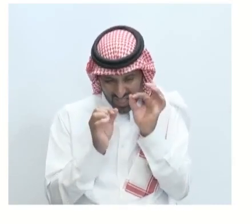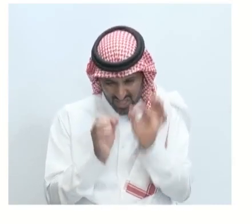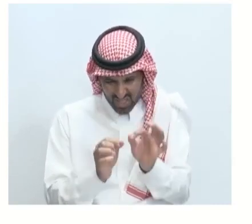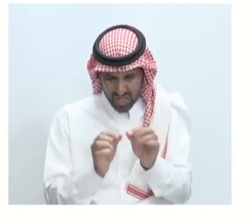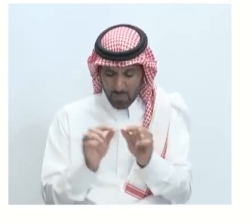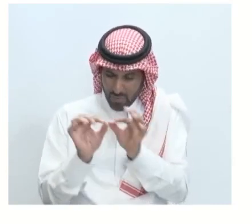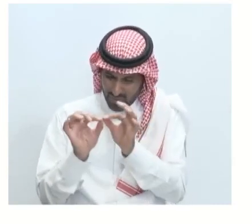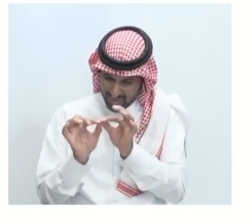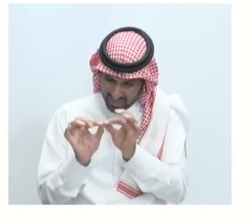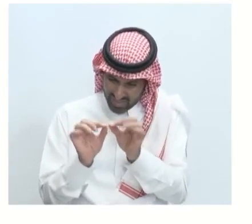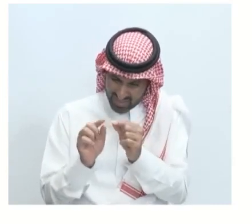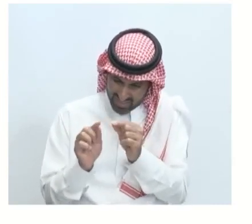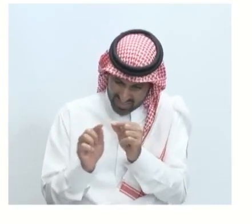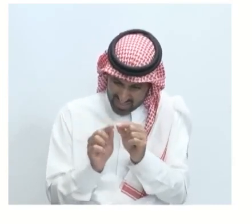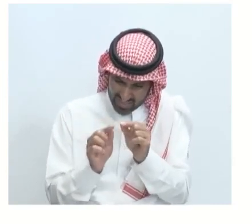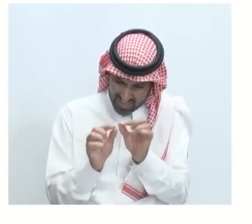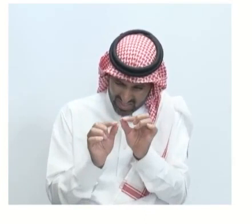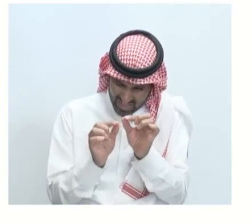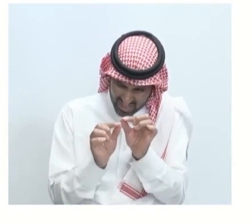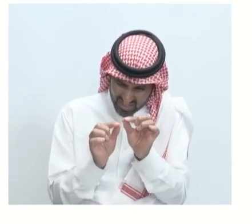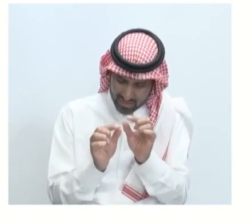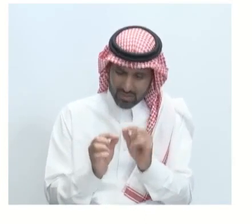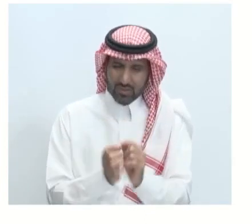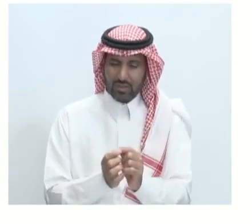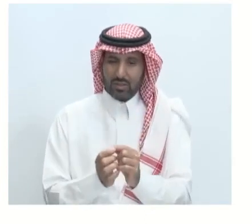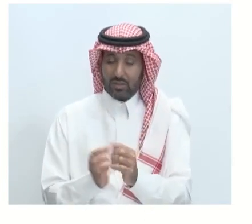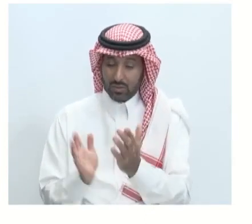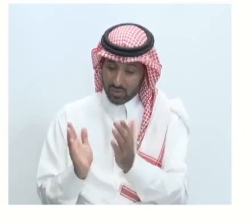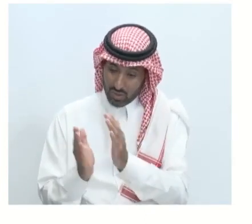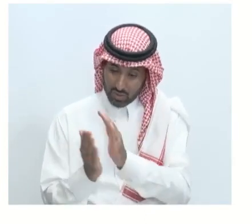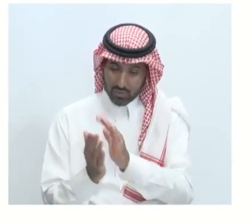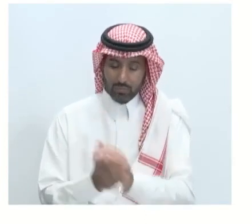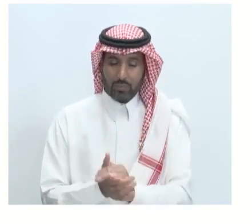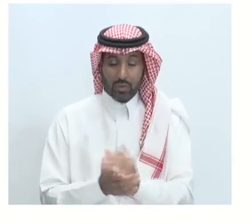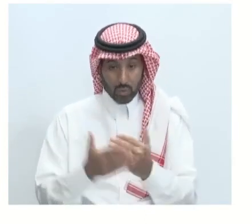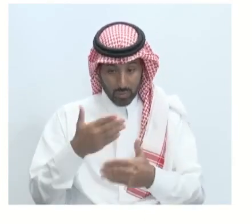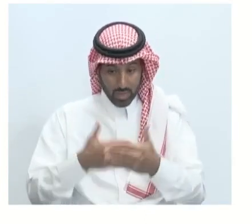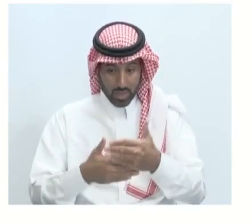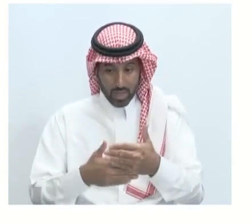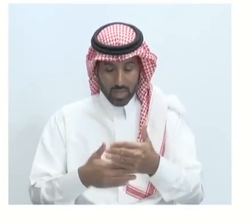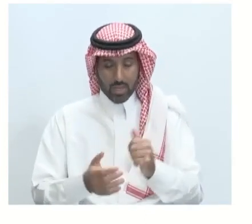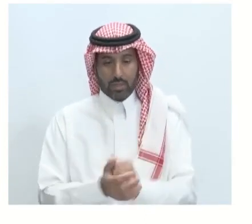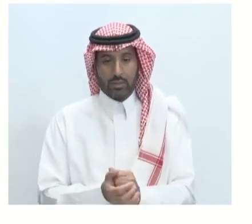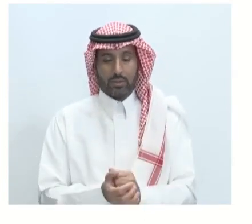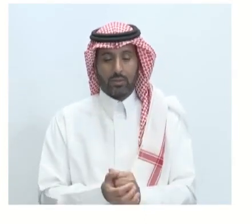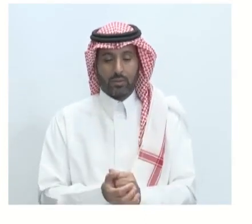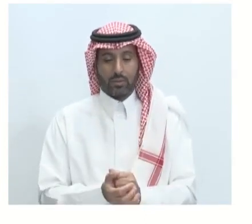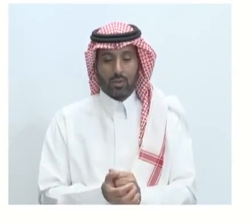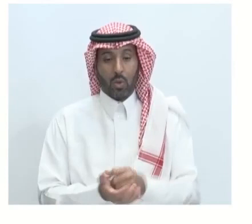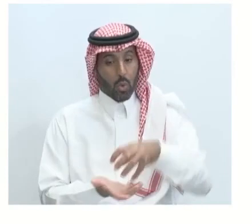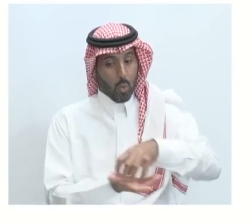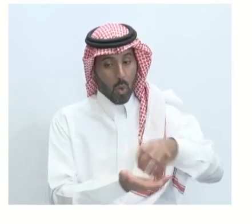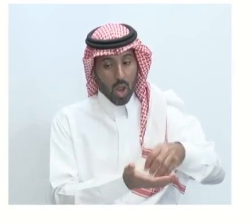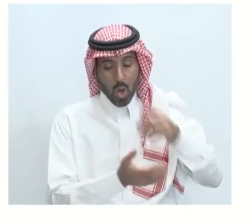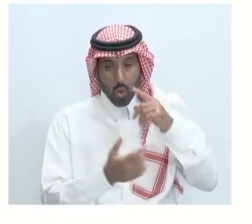عاليه في تحريك المرايا وتبني او تبنى حاليا او تبني حاليا دول اوروبا